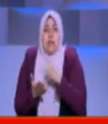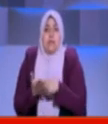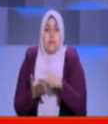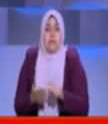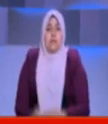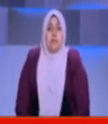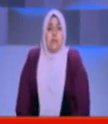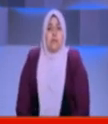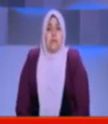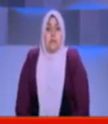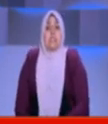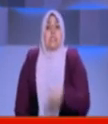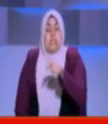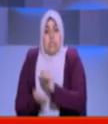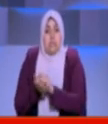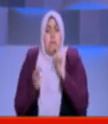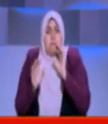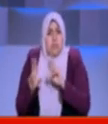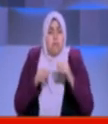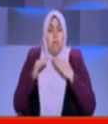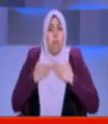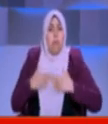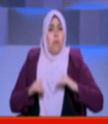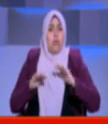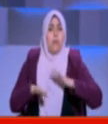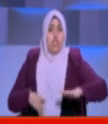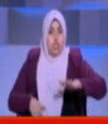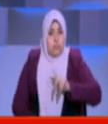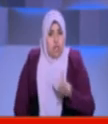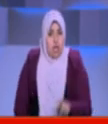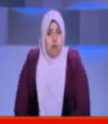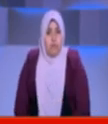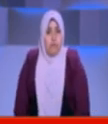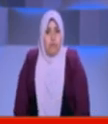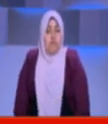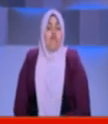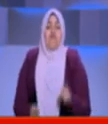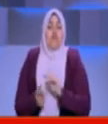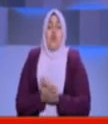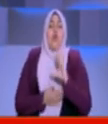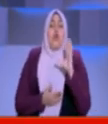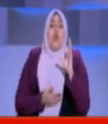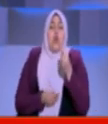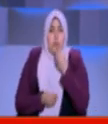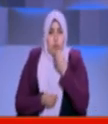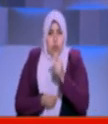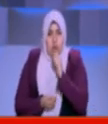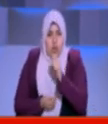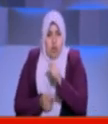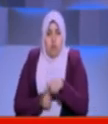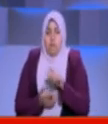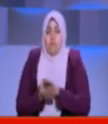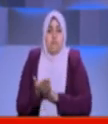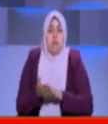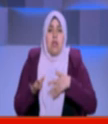هل تؤخذ على أنها رسالة طمأنة أيضا؟ لا سيدي العزيز، جميع المؤشرات والمعطيات تشير بأن لا يمكن